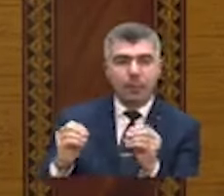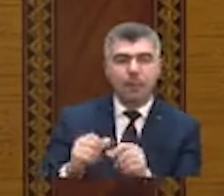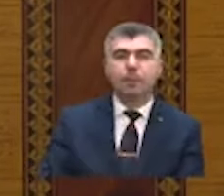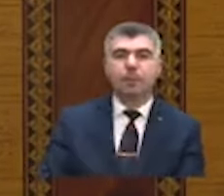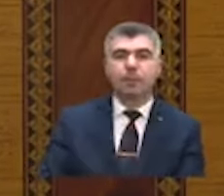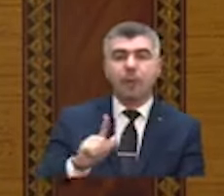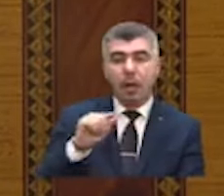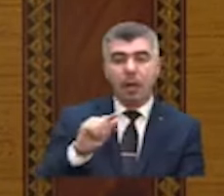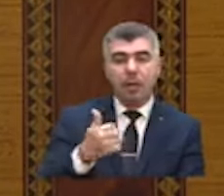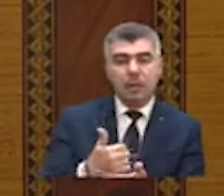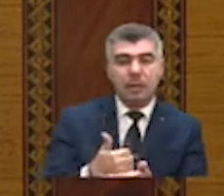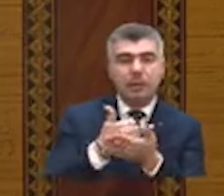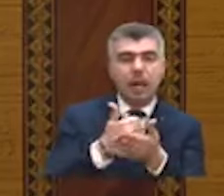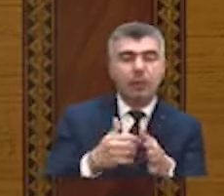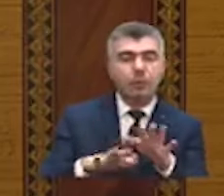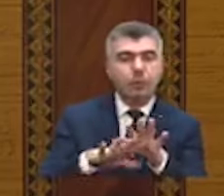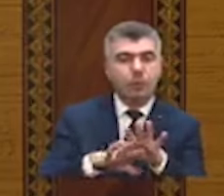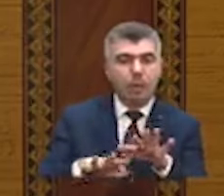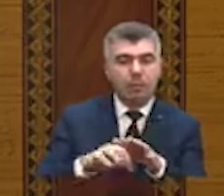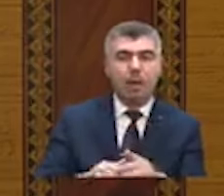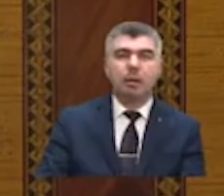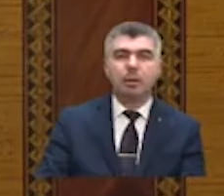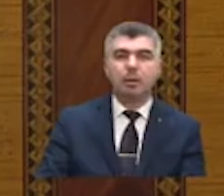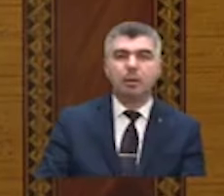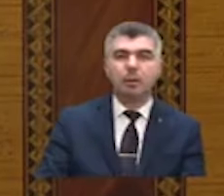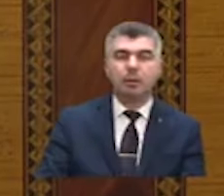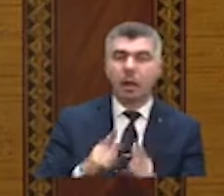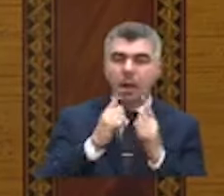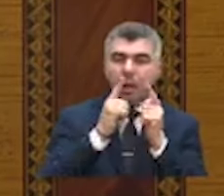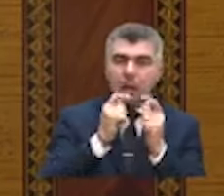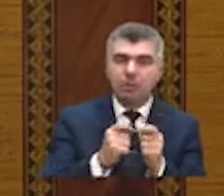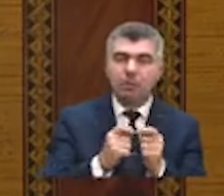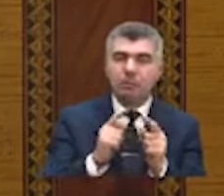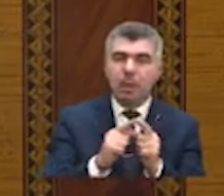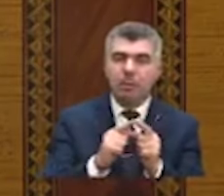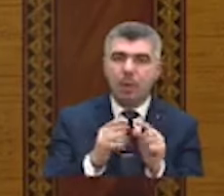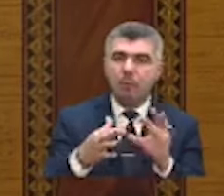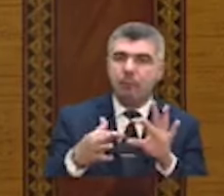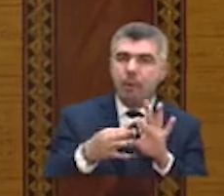ديال الدعم الاجتماعي وهشي شفناه مع المؤسسات